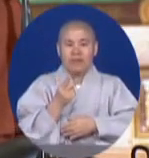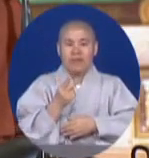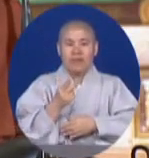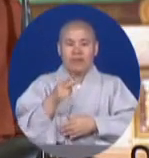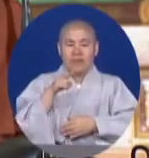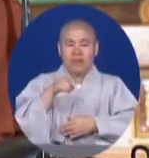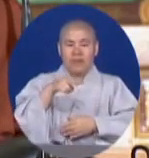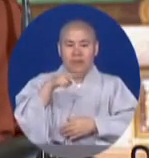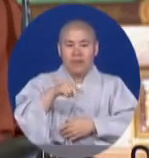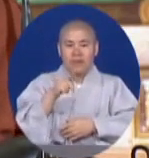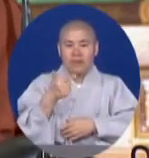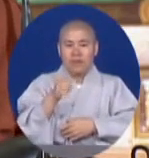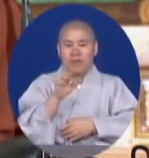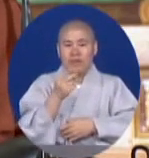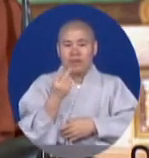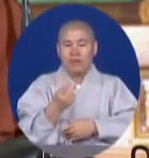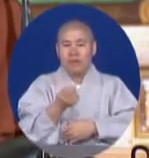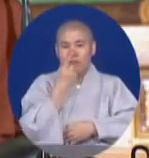선효를 배우다가